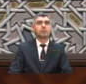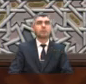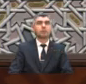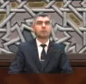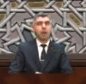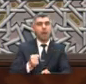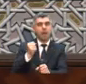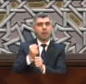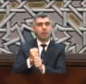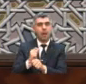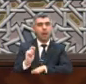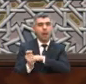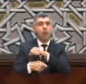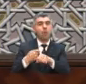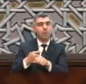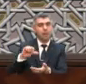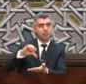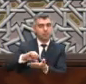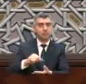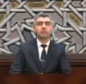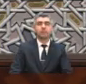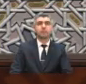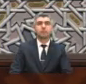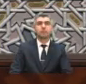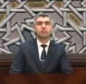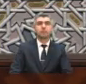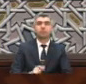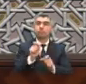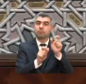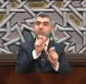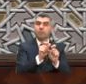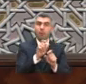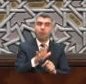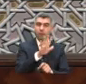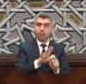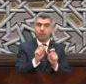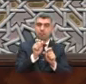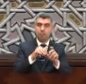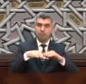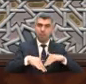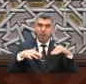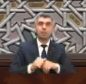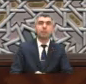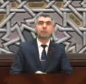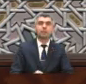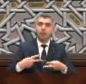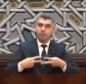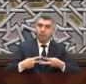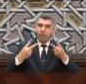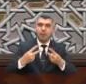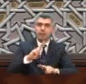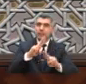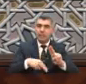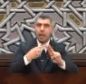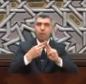بالتشغيل بالعالم القروي. لذا إذا سمحتم أقترح على السيدات والسادة النواب الأفاضل طرحهما دفعة واحدة